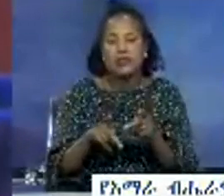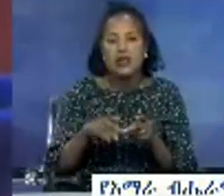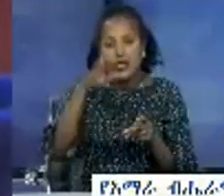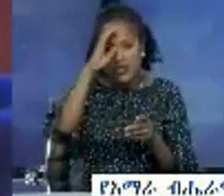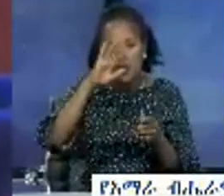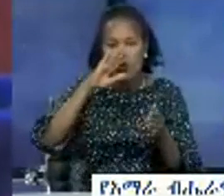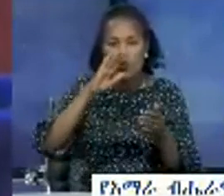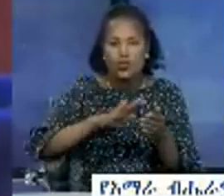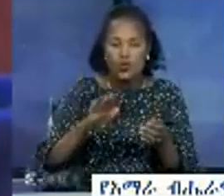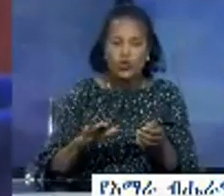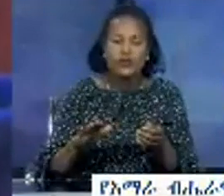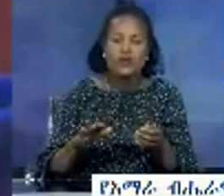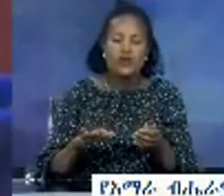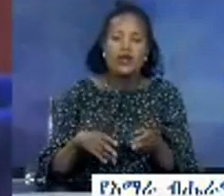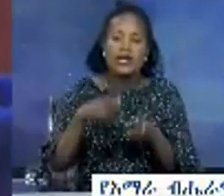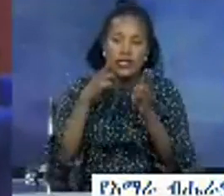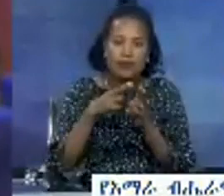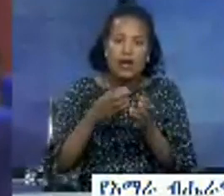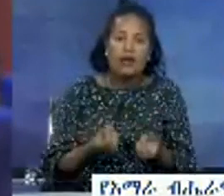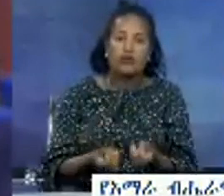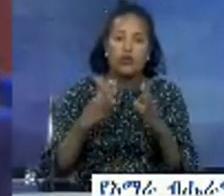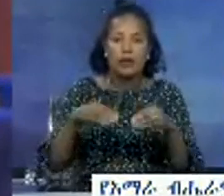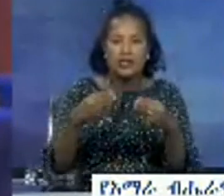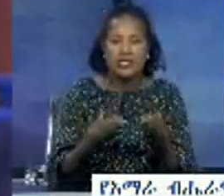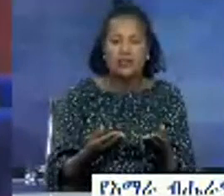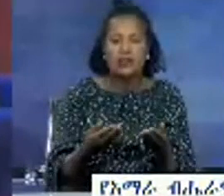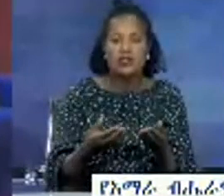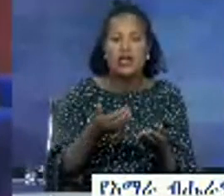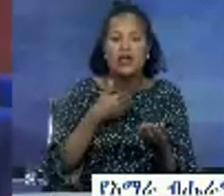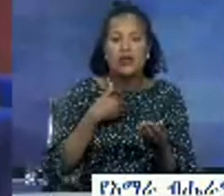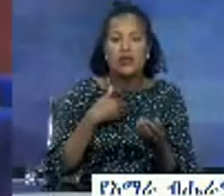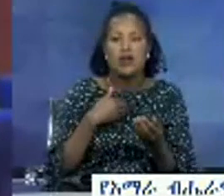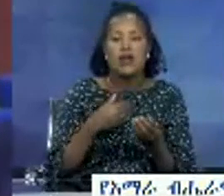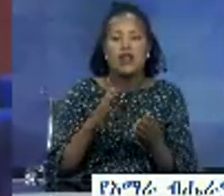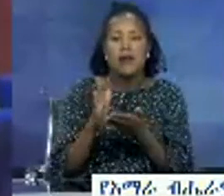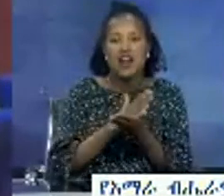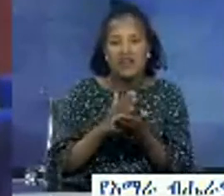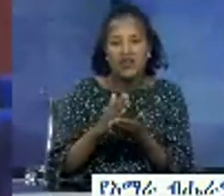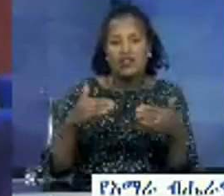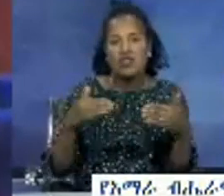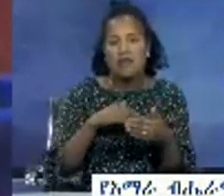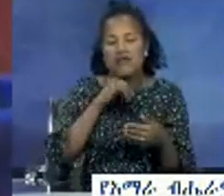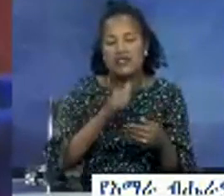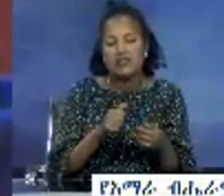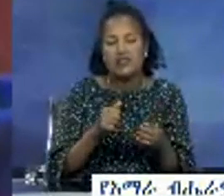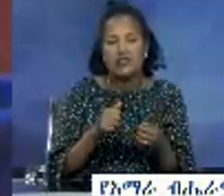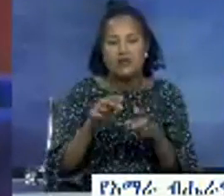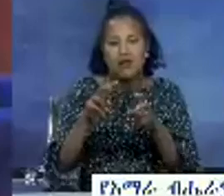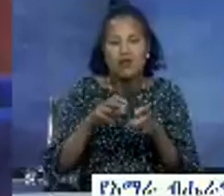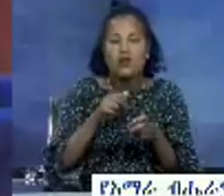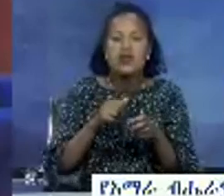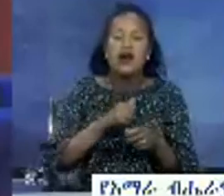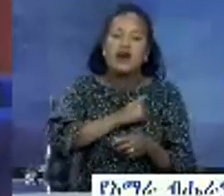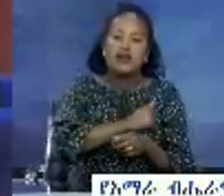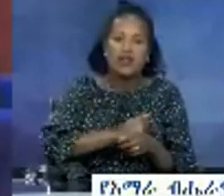ልጆች ክብር አብዝቶ የሚሰጥ ያለውን ለማካፈል የማይሰስት ሩህሩህና